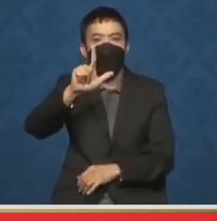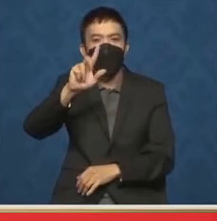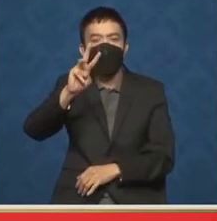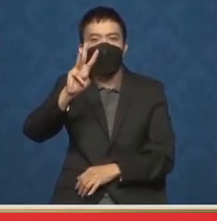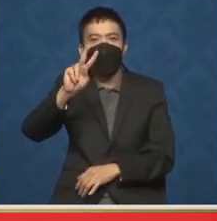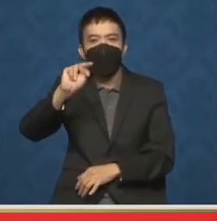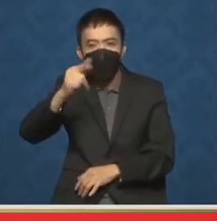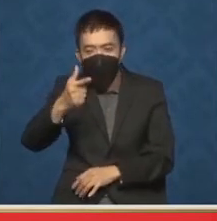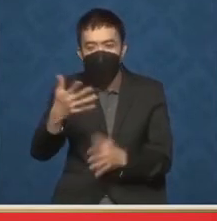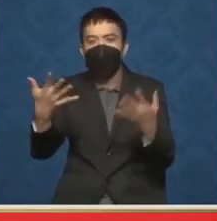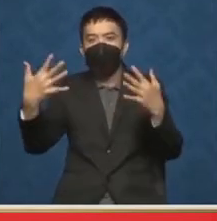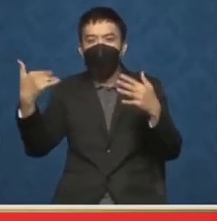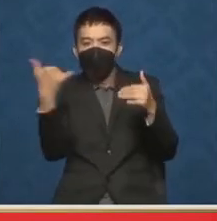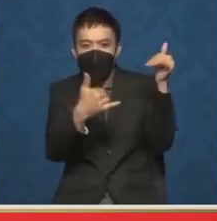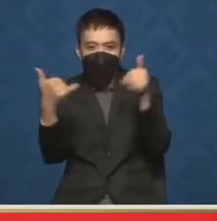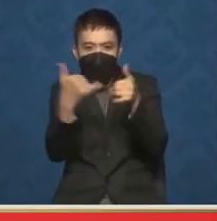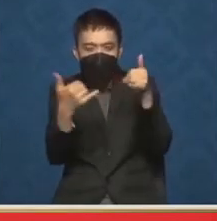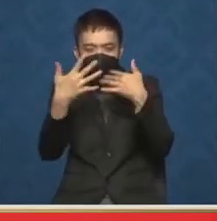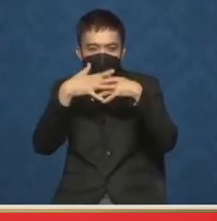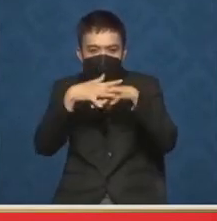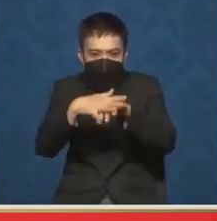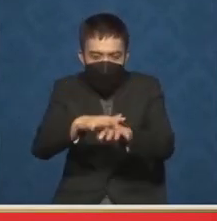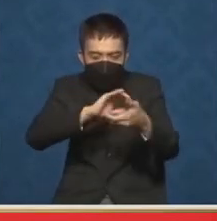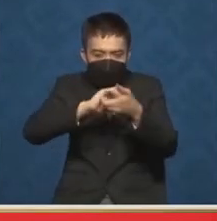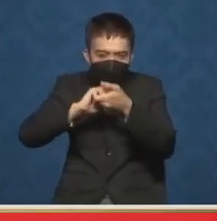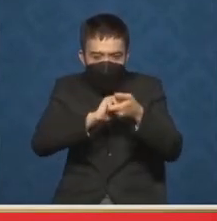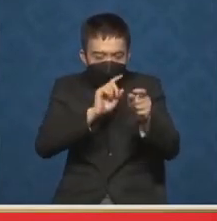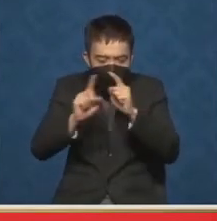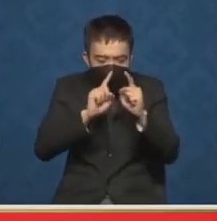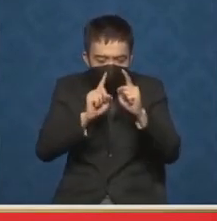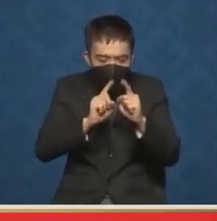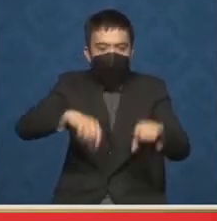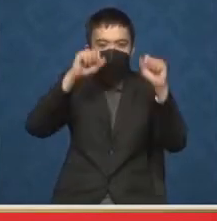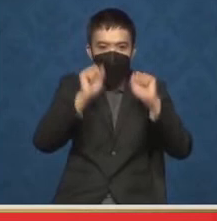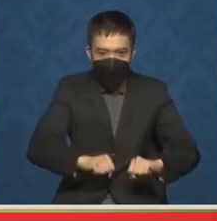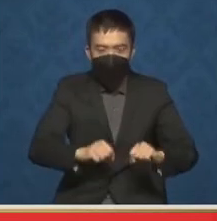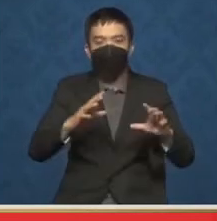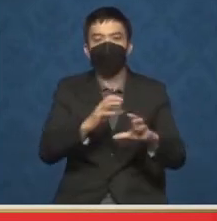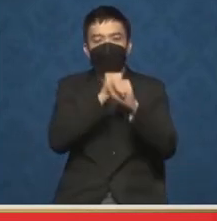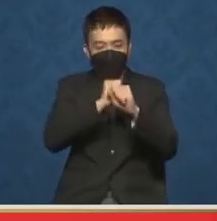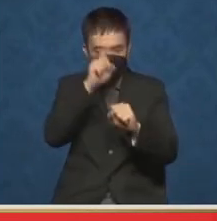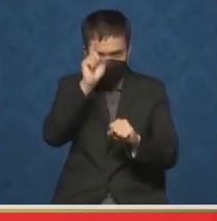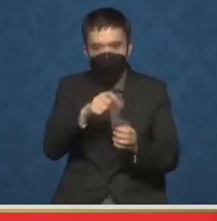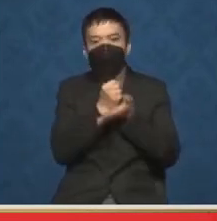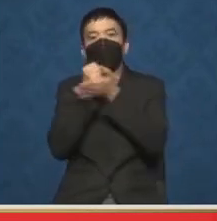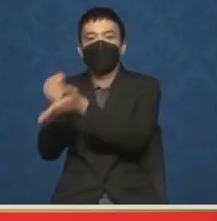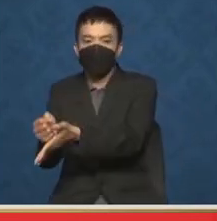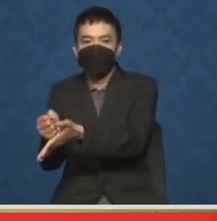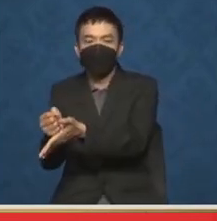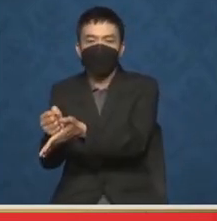ร่วมกัน แล้วกเห็นพร้องว่าคนได้ต้องช่วยจากวันนั้นวันท 20